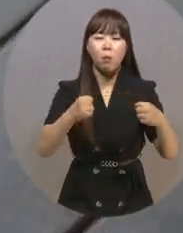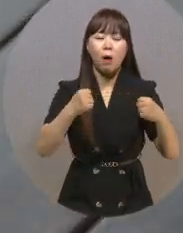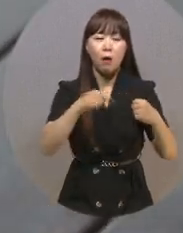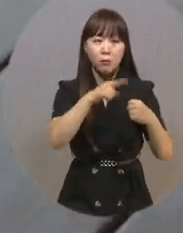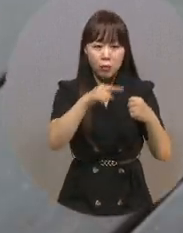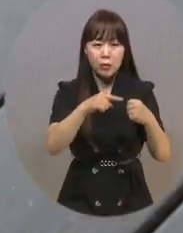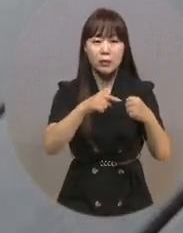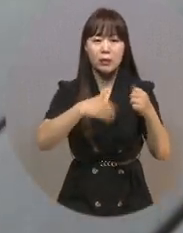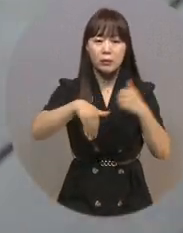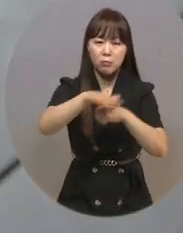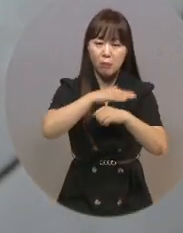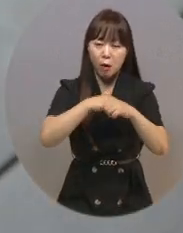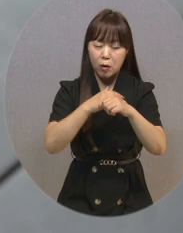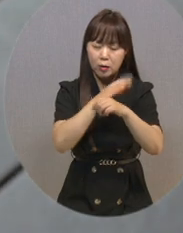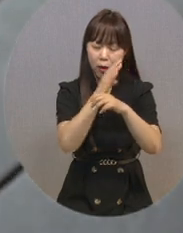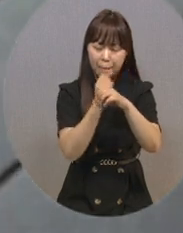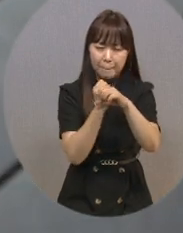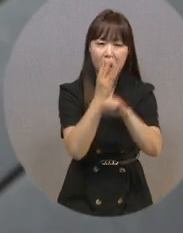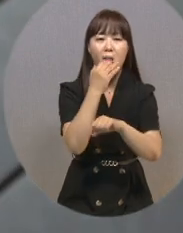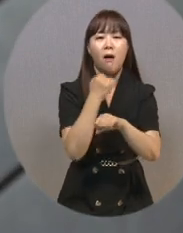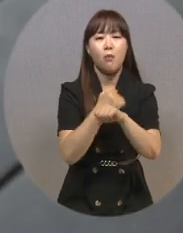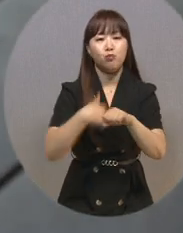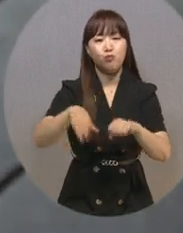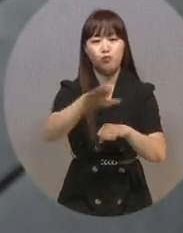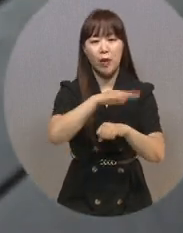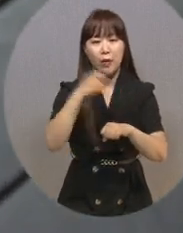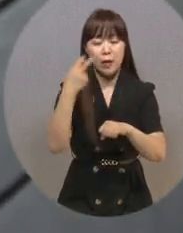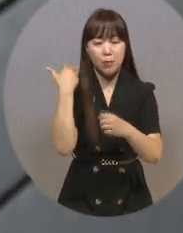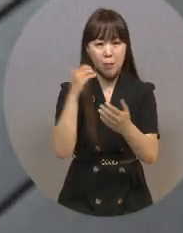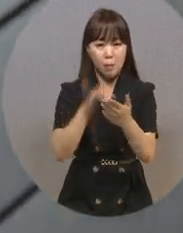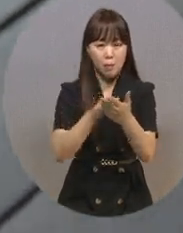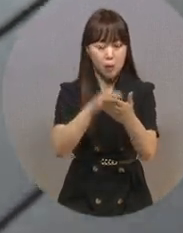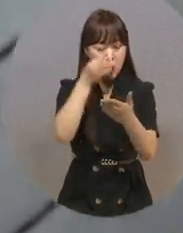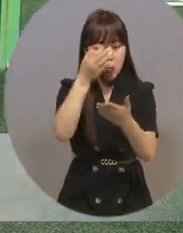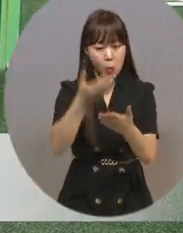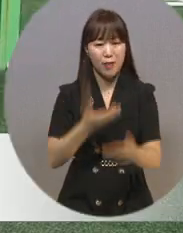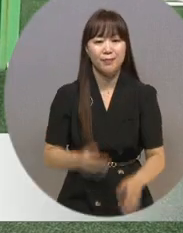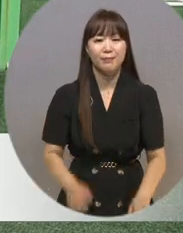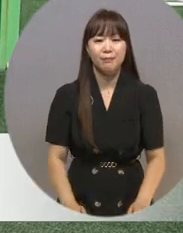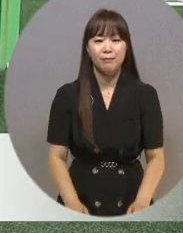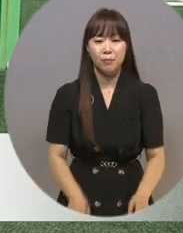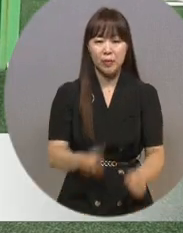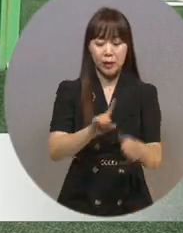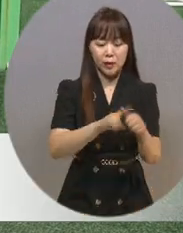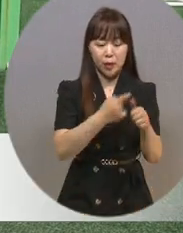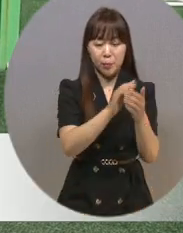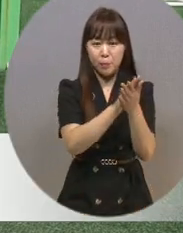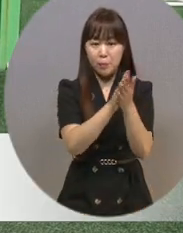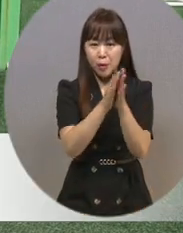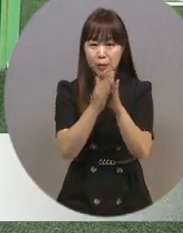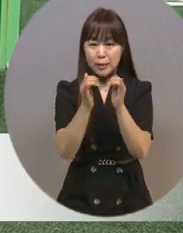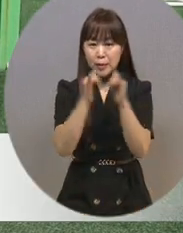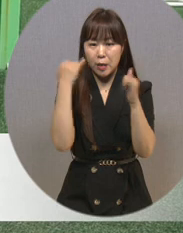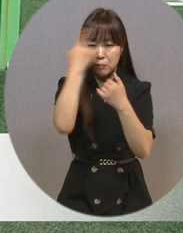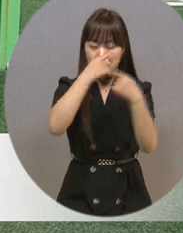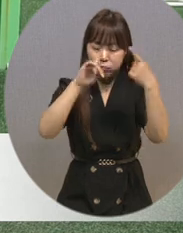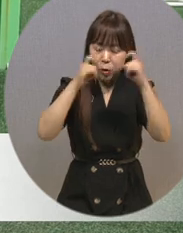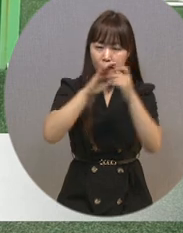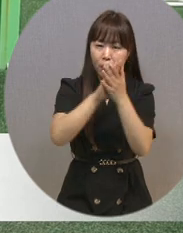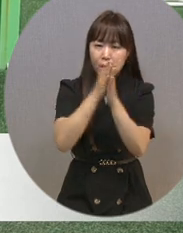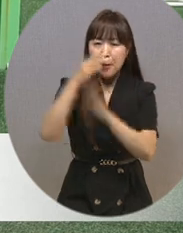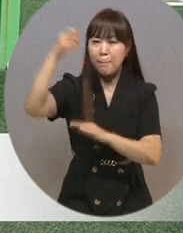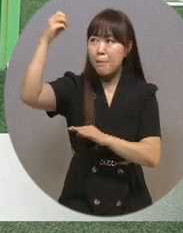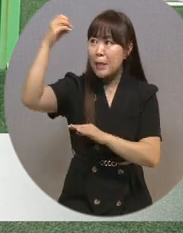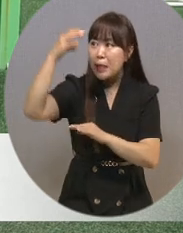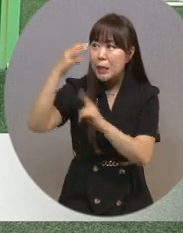역동적으로 차원의 벽을 넘어 우리에게 다시 돌아옵니다. 자연의 변화, 또 인물의 표정 변화, 또